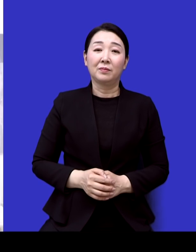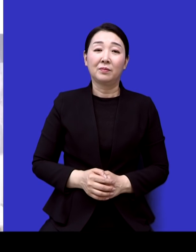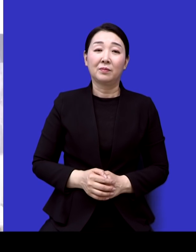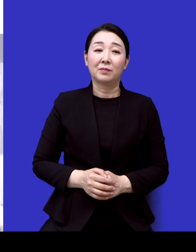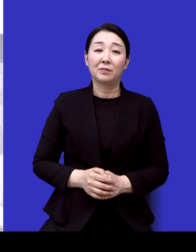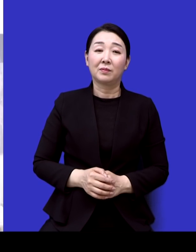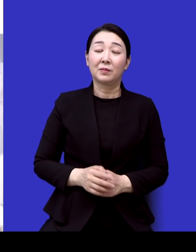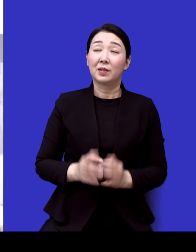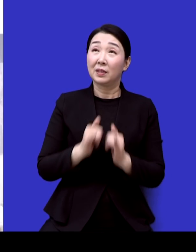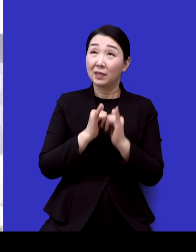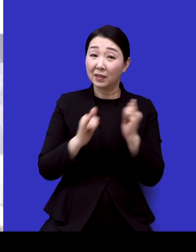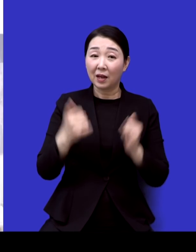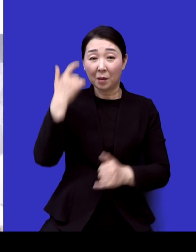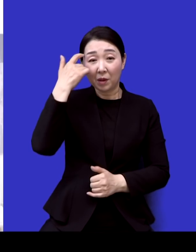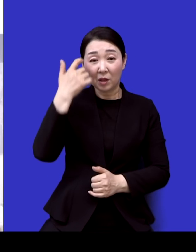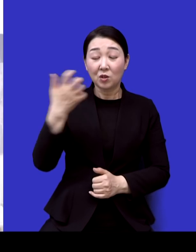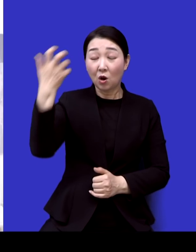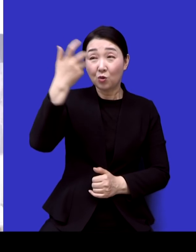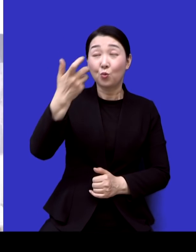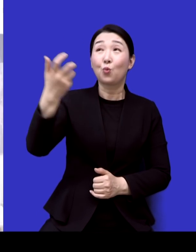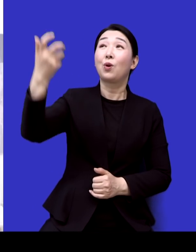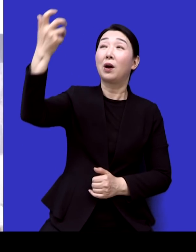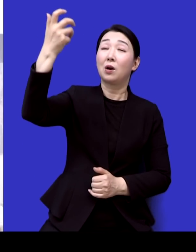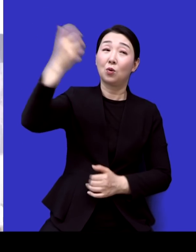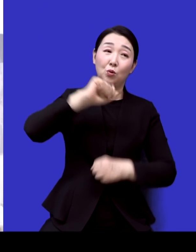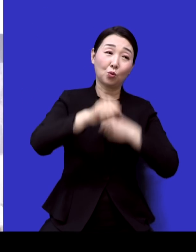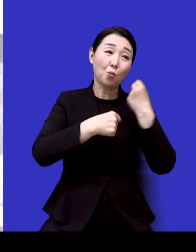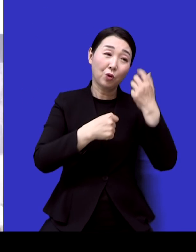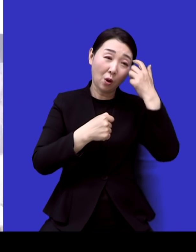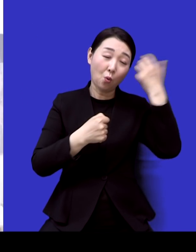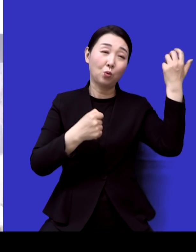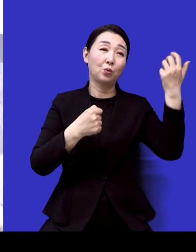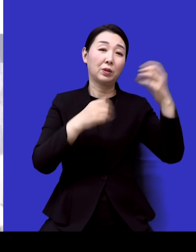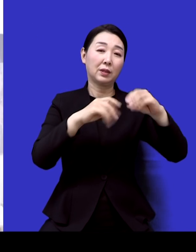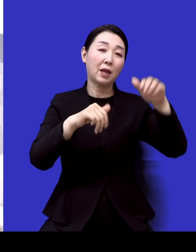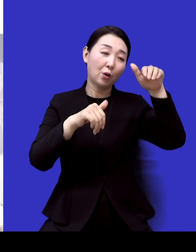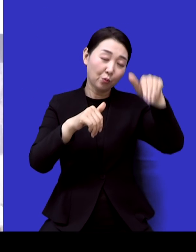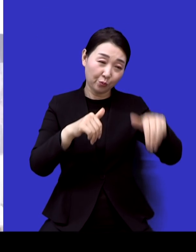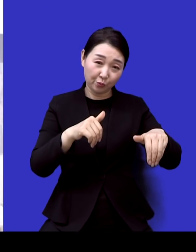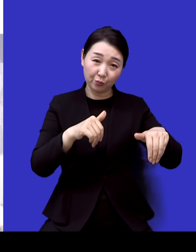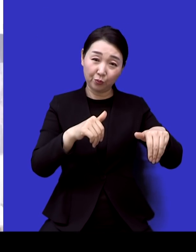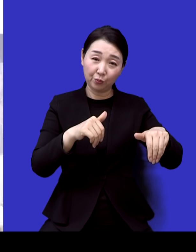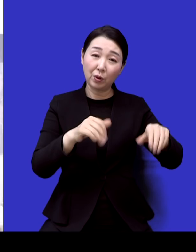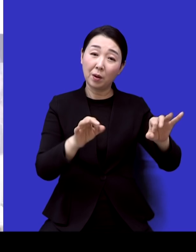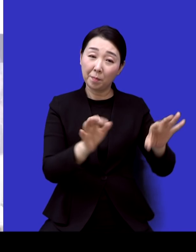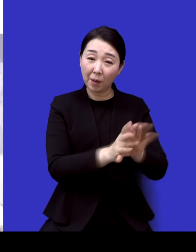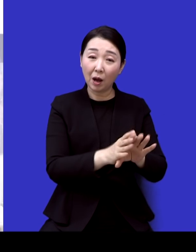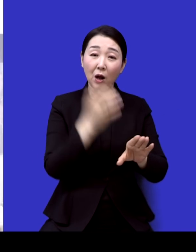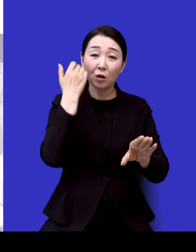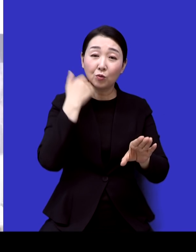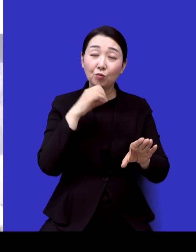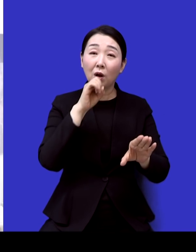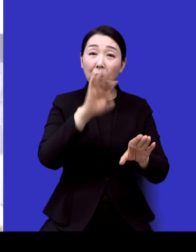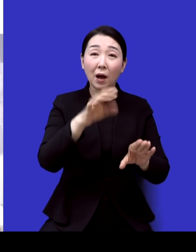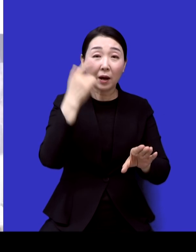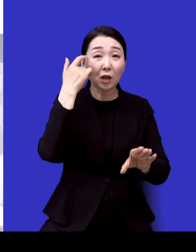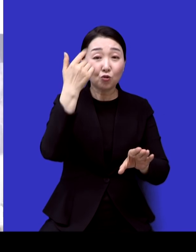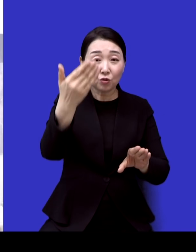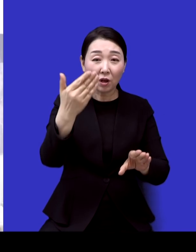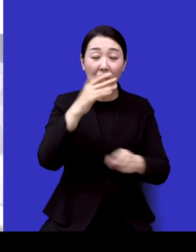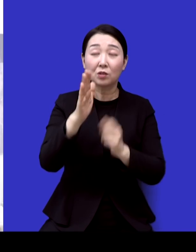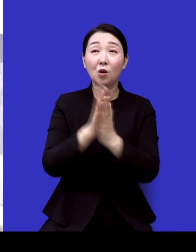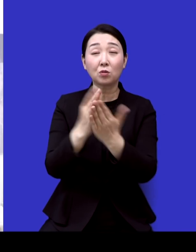사람의 영은 올라가고 동물의 혼은 땅으로 내려갈 줄 누가 말해주랴? 이렇게 성경이